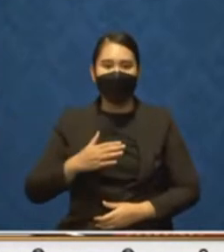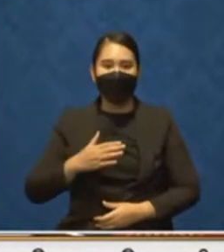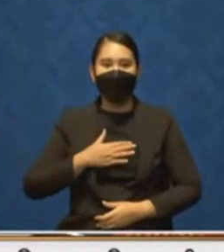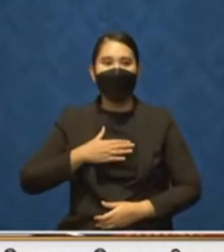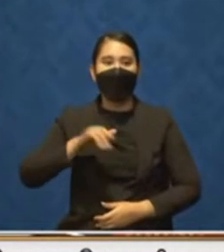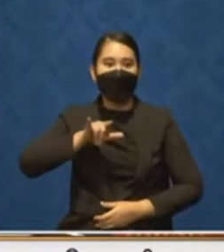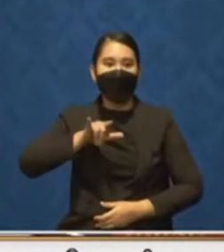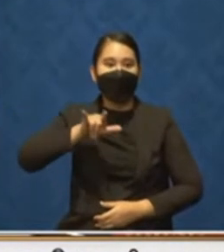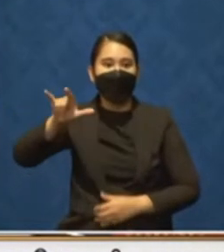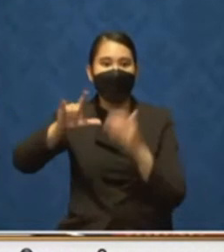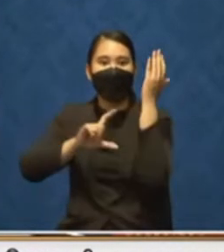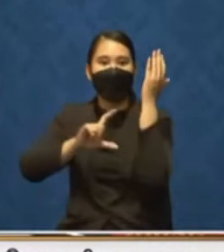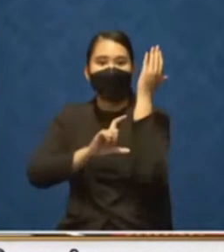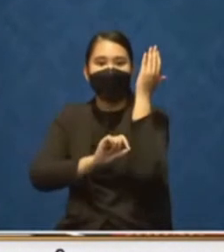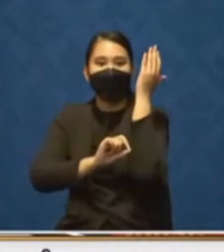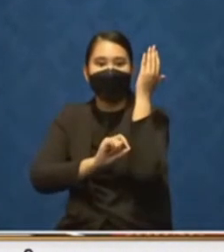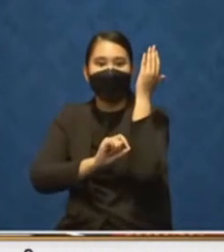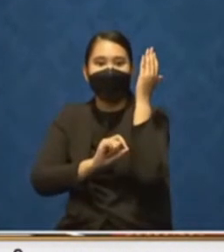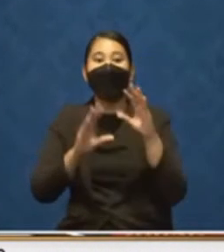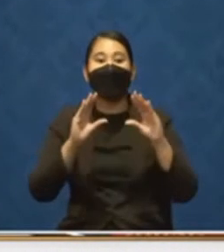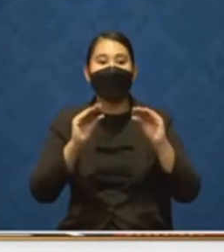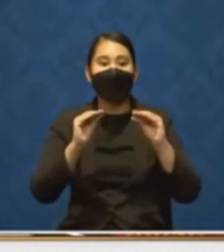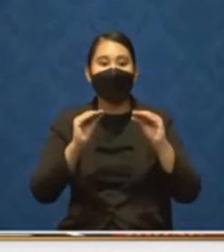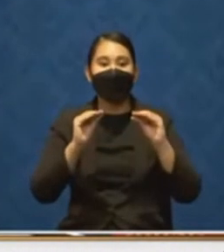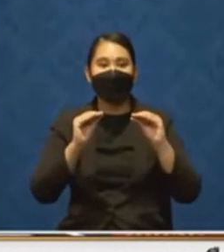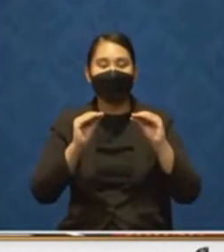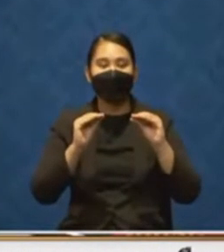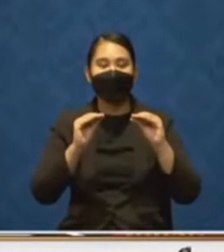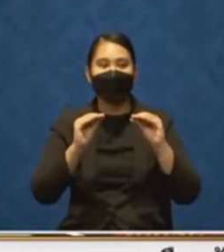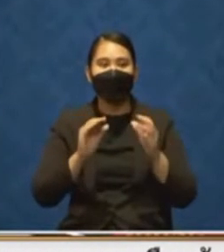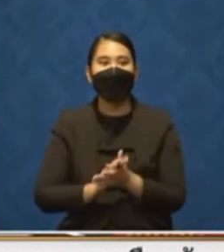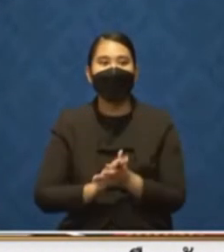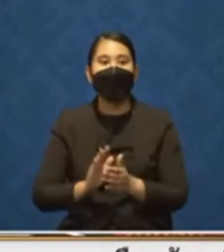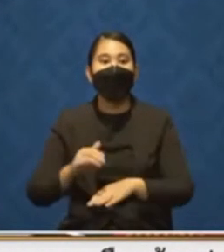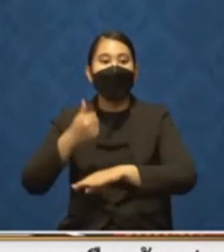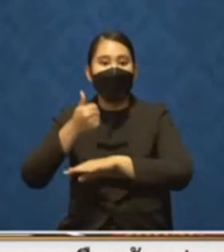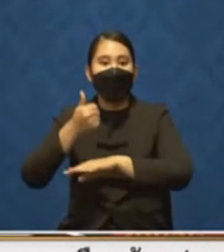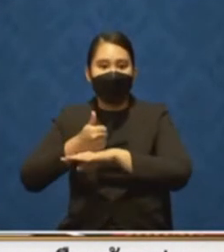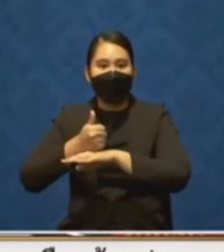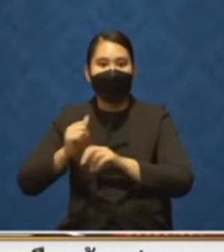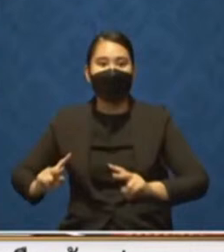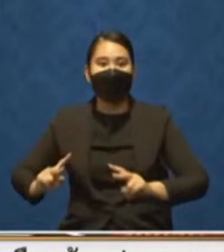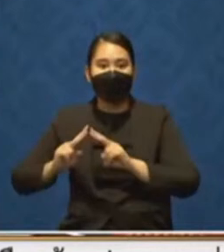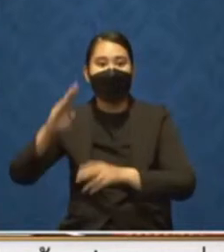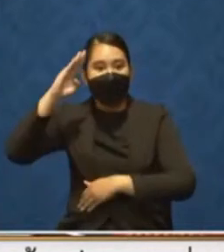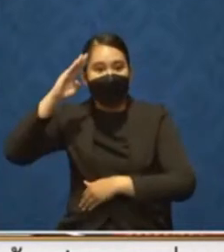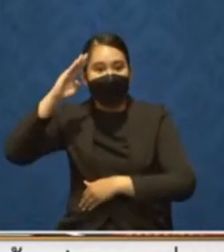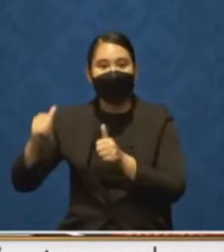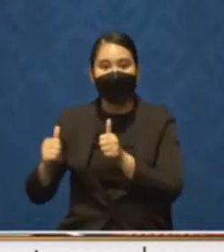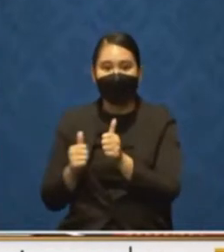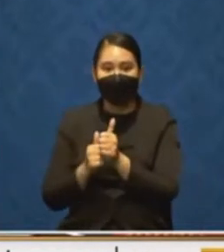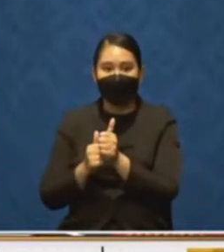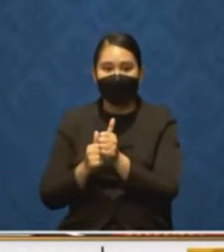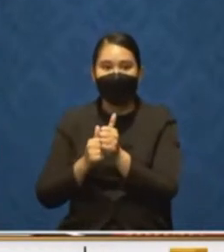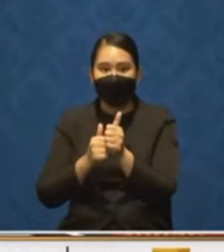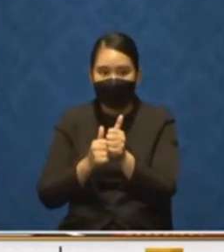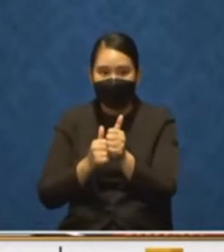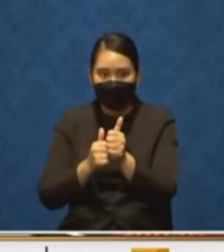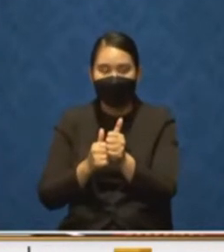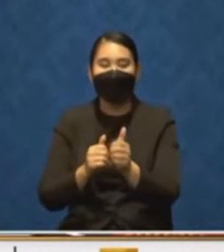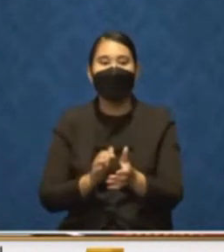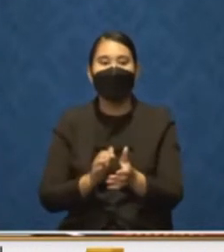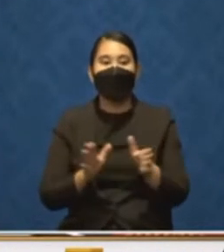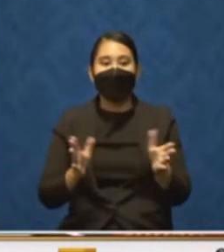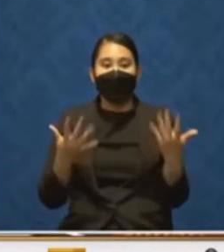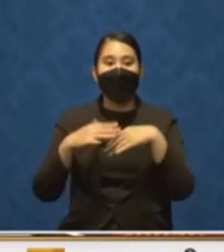ช่วงที่สิงคโปร์แชงกรีล่า Dunlopต้องพร้อมกับรัฐมนตรีช่วยกระโหมแล้วก็ผู้แทนพิเศษประหม่าที่ 2ปฏิบัติอธิบาย